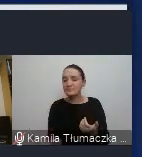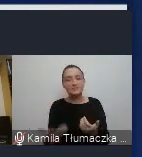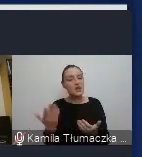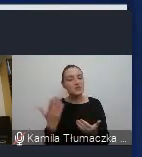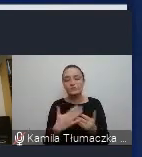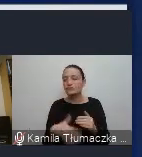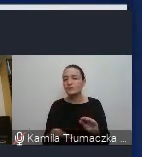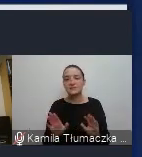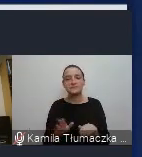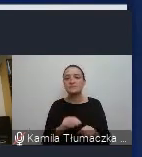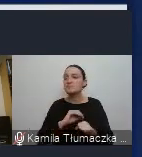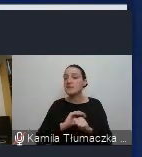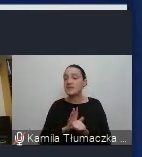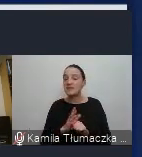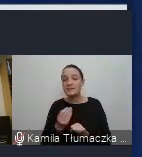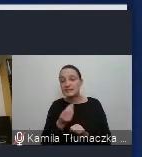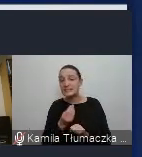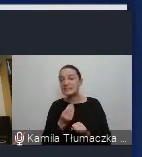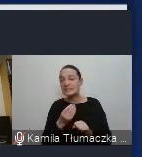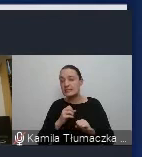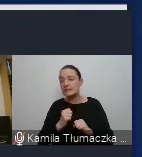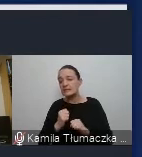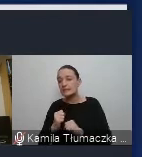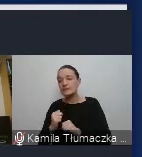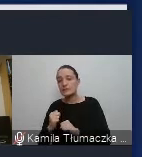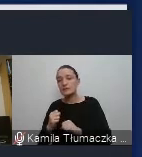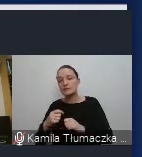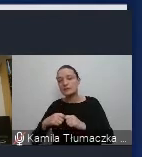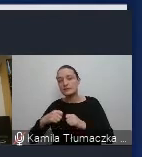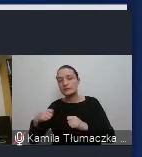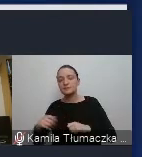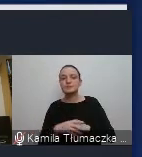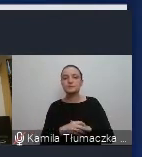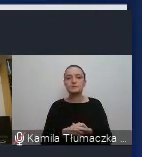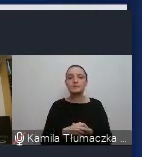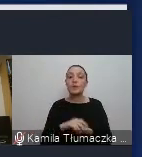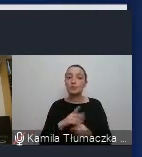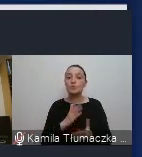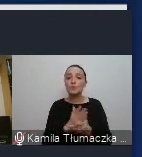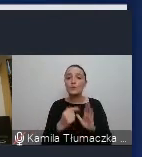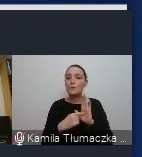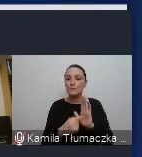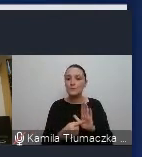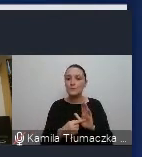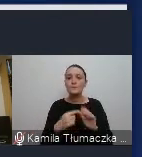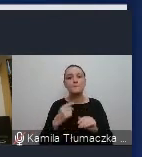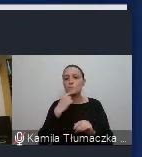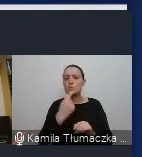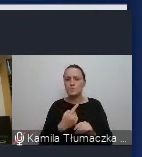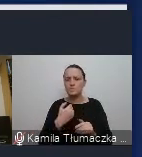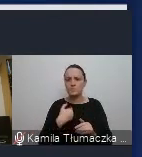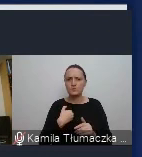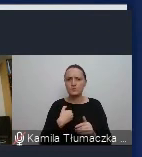niestety pandemia nie odpuszcza. I chciałam Państwu pokazać to, co mówiłam, że w jaki sposób